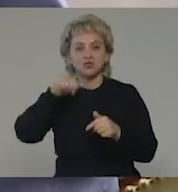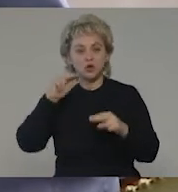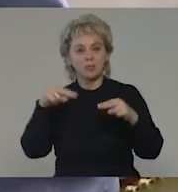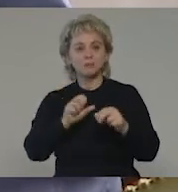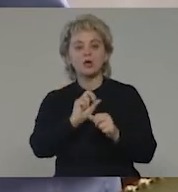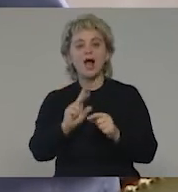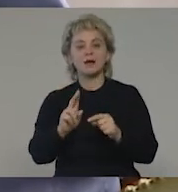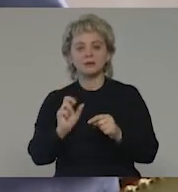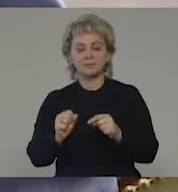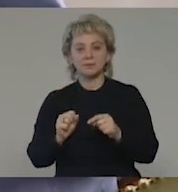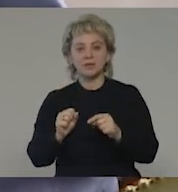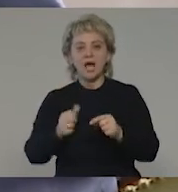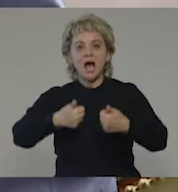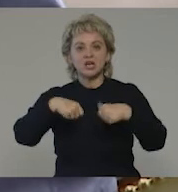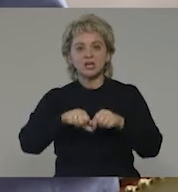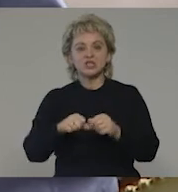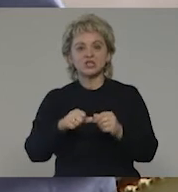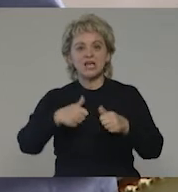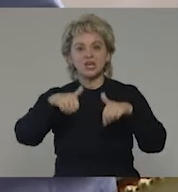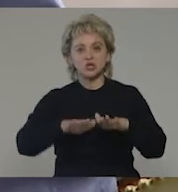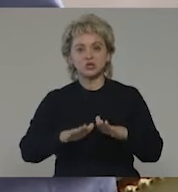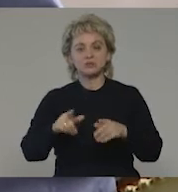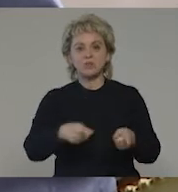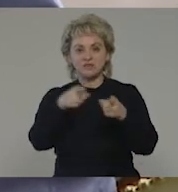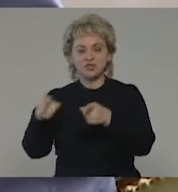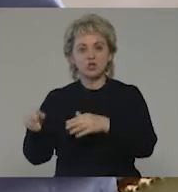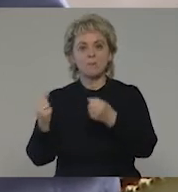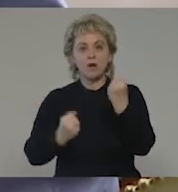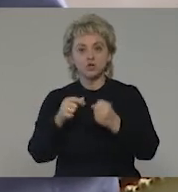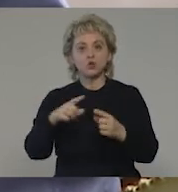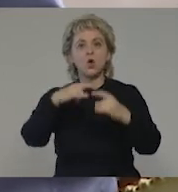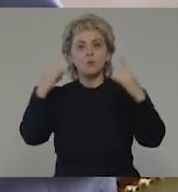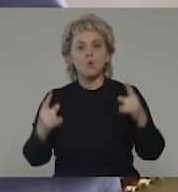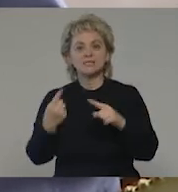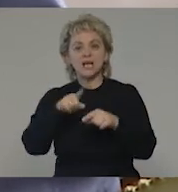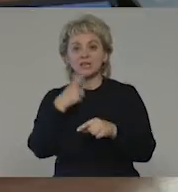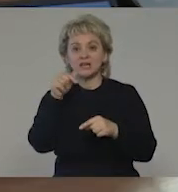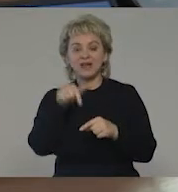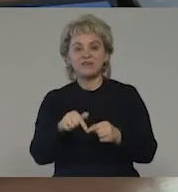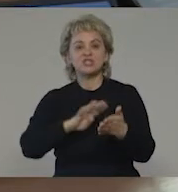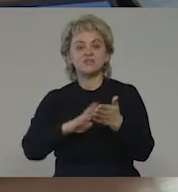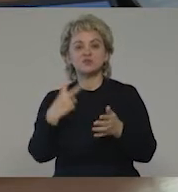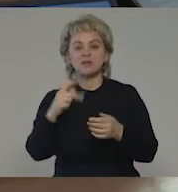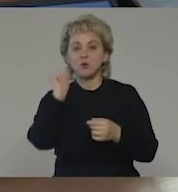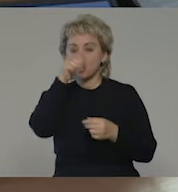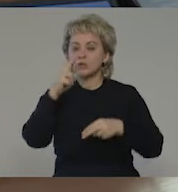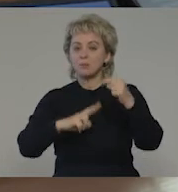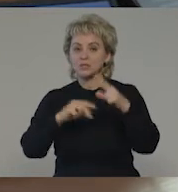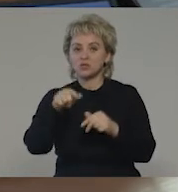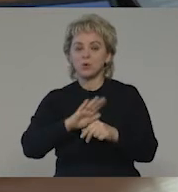как организовано движение грузовиков. Мост, о котором говорит Сергей Кельбах, 92-го года